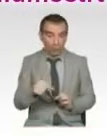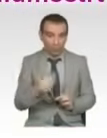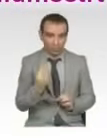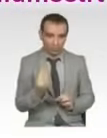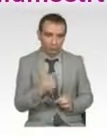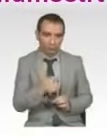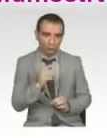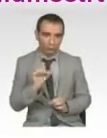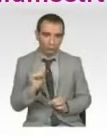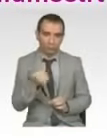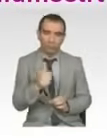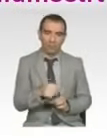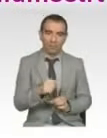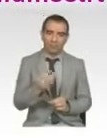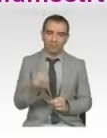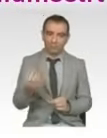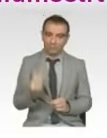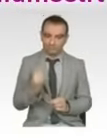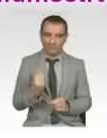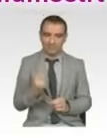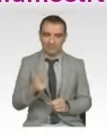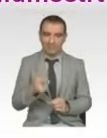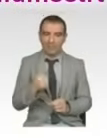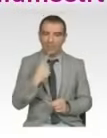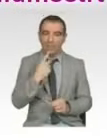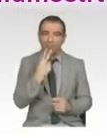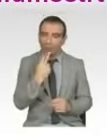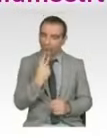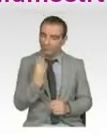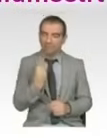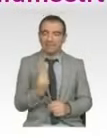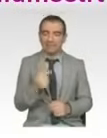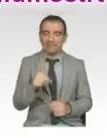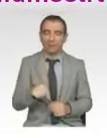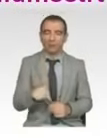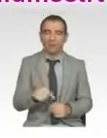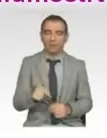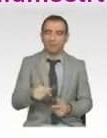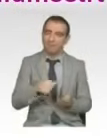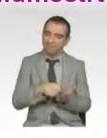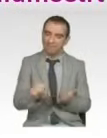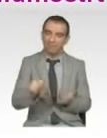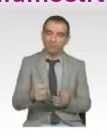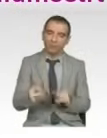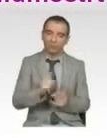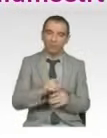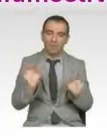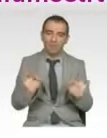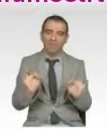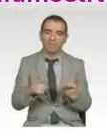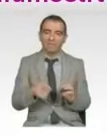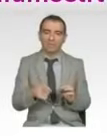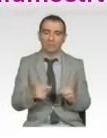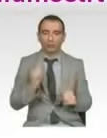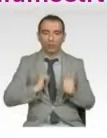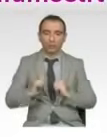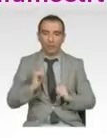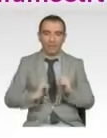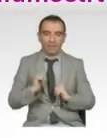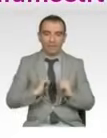çok iyi. Diksiyon, evet, diksiyon çok iyi. Gayet iyi. Diksiyon da gerçekten çok çok iyi. Sonra bitirdin. Yani. Ondan sonra başladık